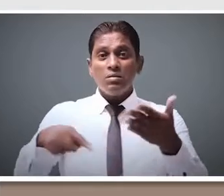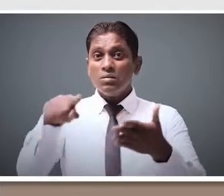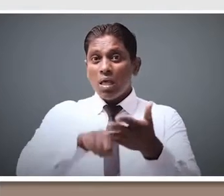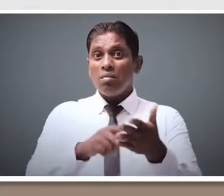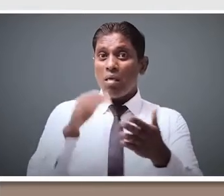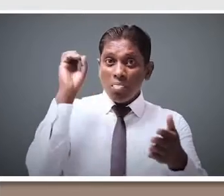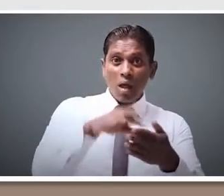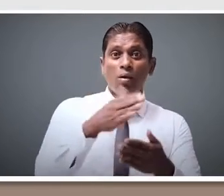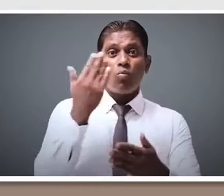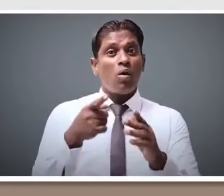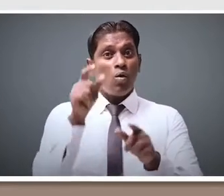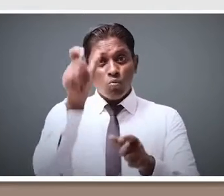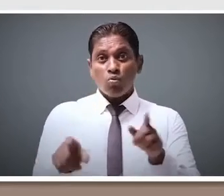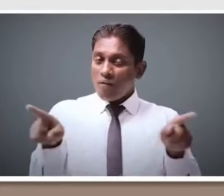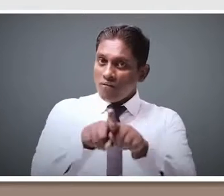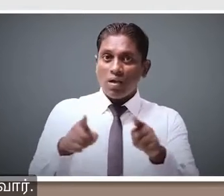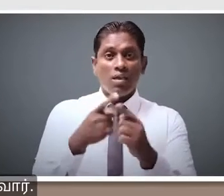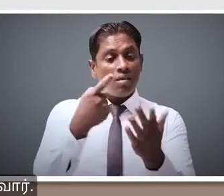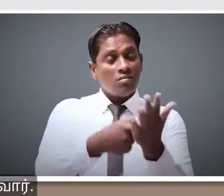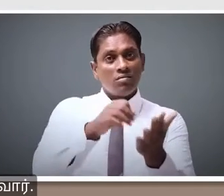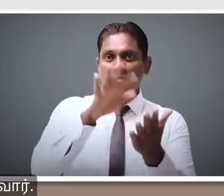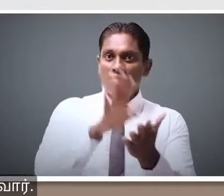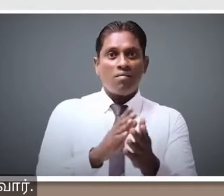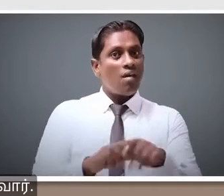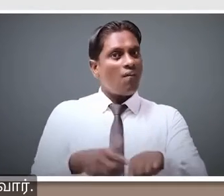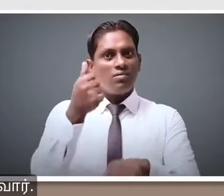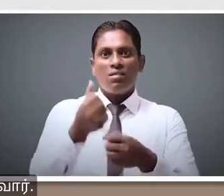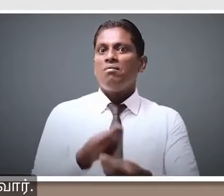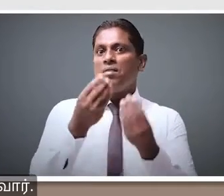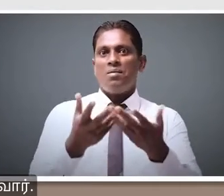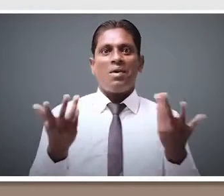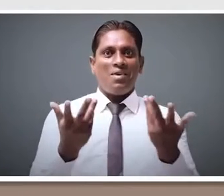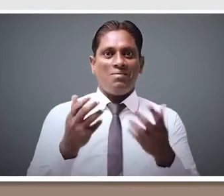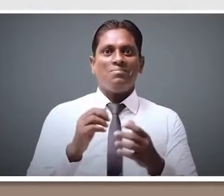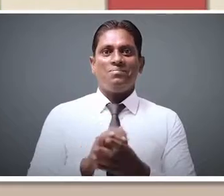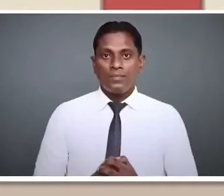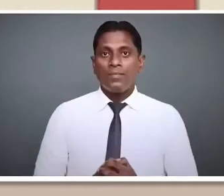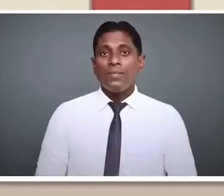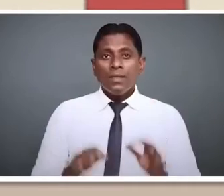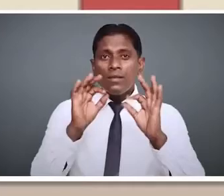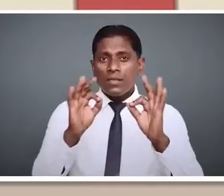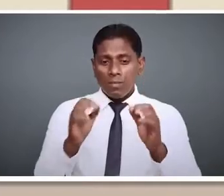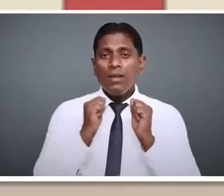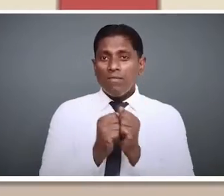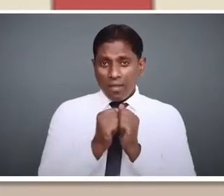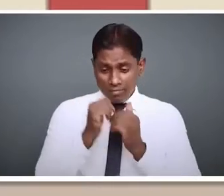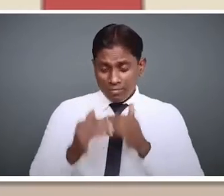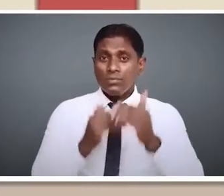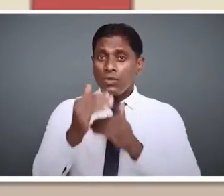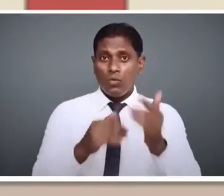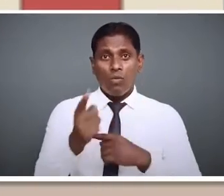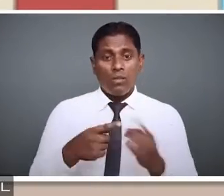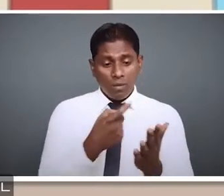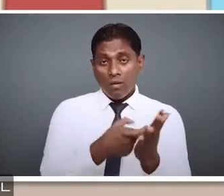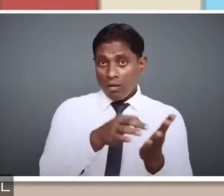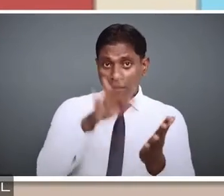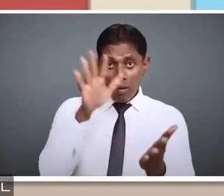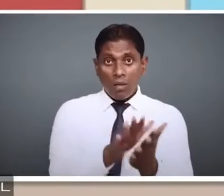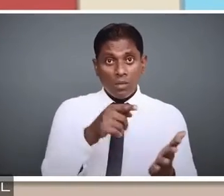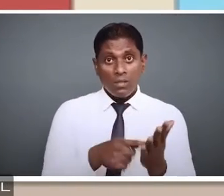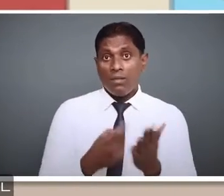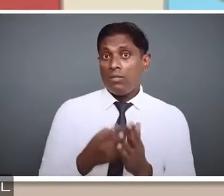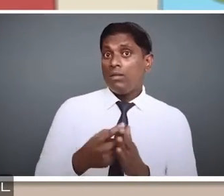நீக்கம் செய்யப்பட்ட ஒருவர் தன்னை வாக்காளராக பதிவு செய்யும் வாய்ப்பை இழந்து விடுவார். வழக்கமான நடைமுறையின்படி